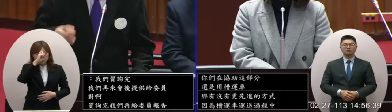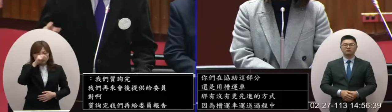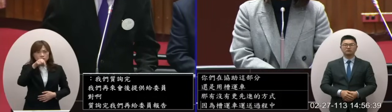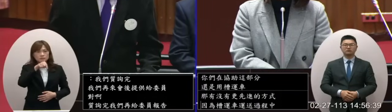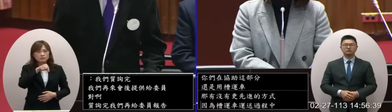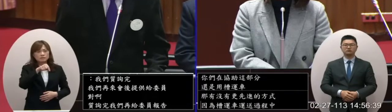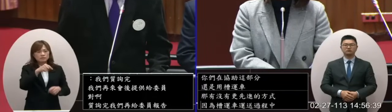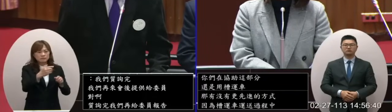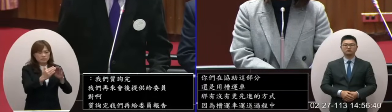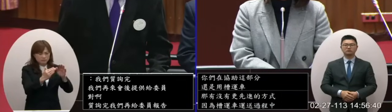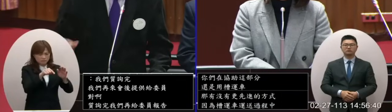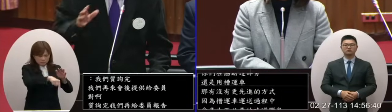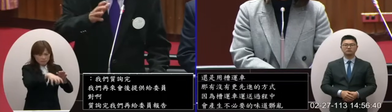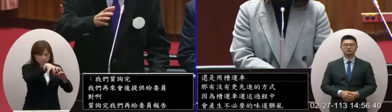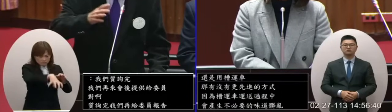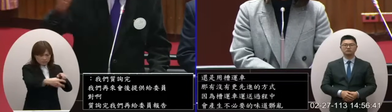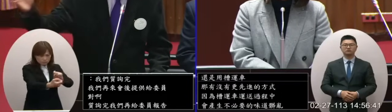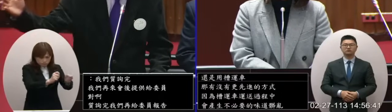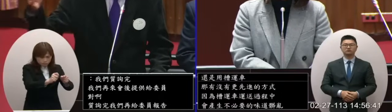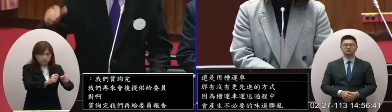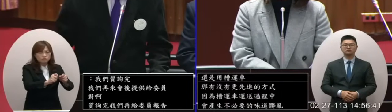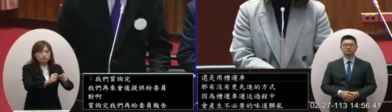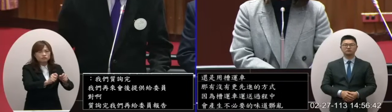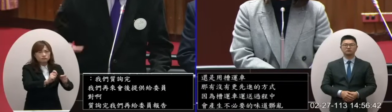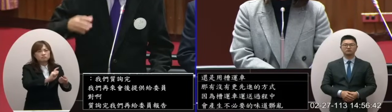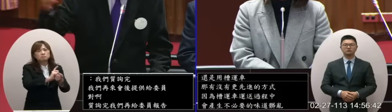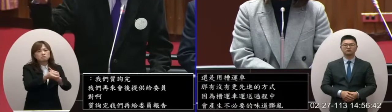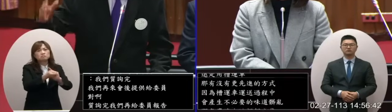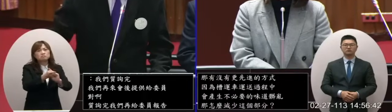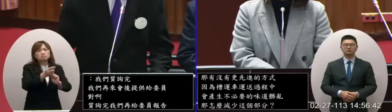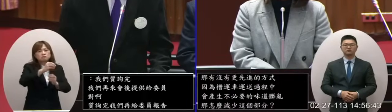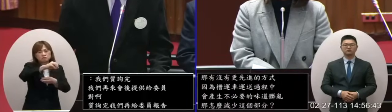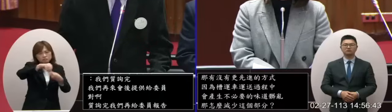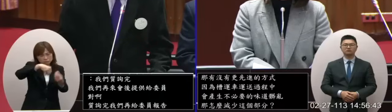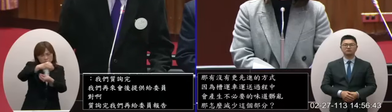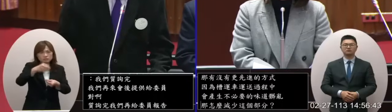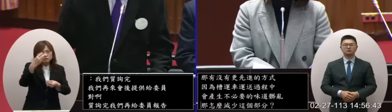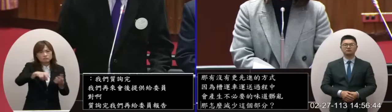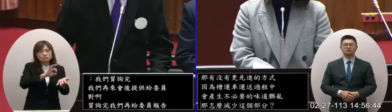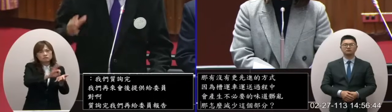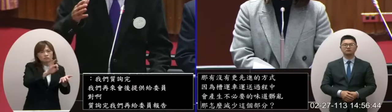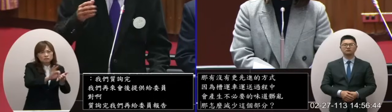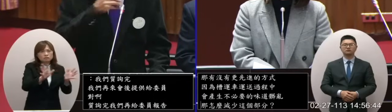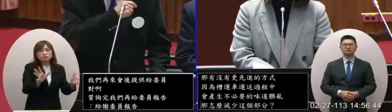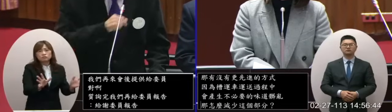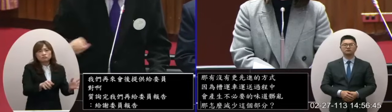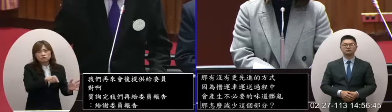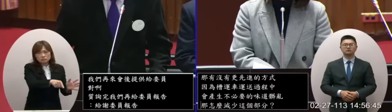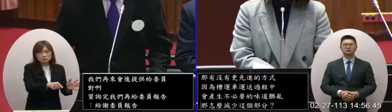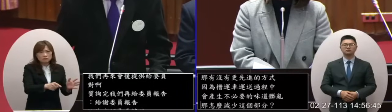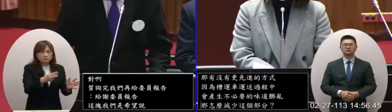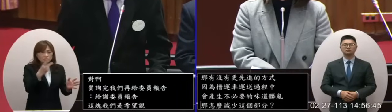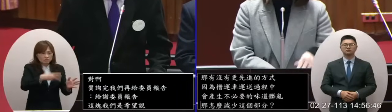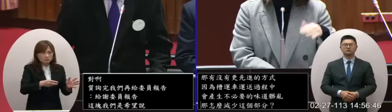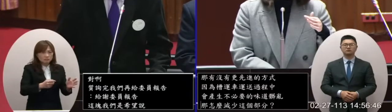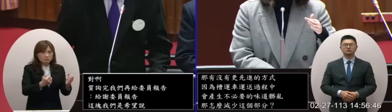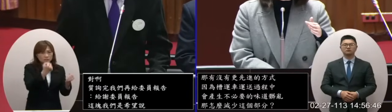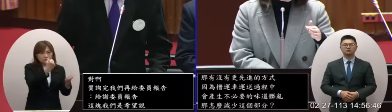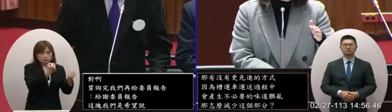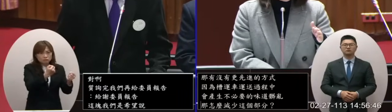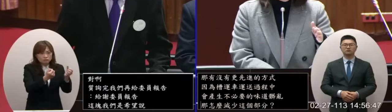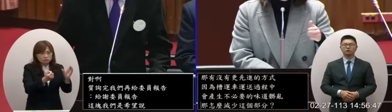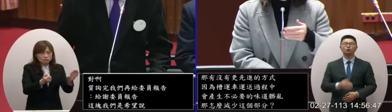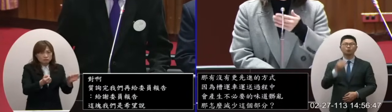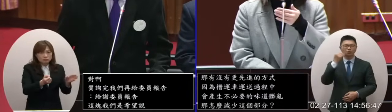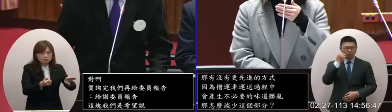它做一个循环的应用，而不需要再用漕运车运到其他地方去处理。所以这一块我们会跟农业部